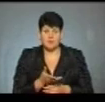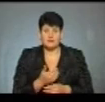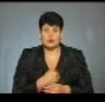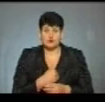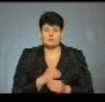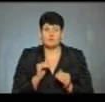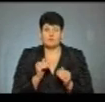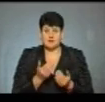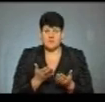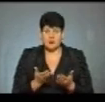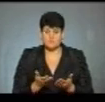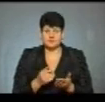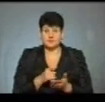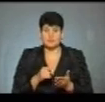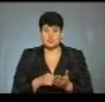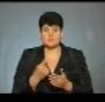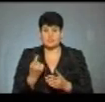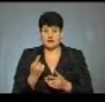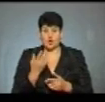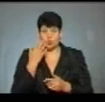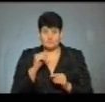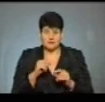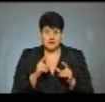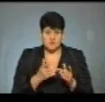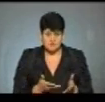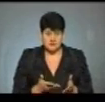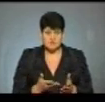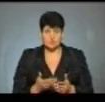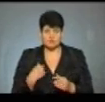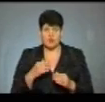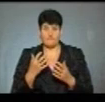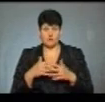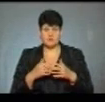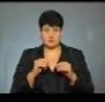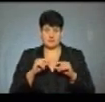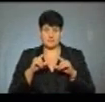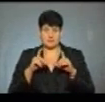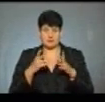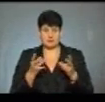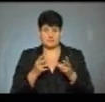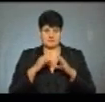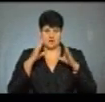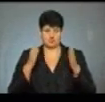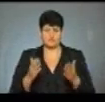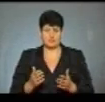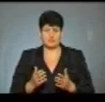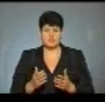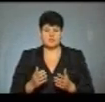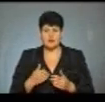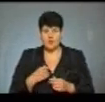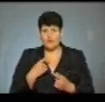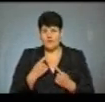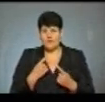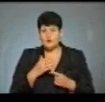хочемо мінімальну. Ви перше питання мені задали, коли вона піднімається. Бо якщо ми будемо її автоматично піднімати, то її треба буде збільшувати. Так? Я тому